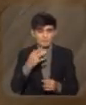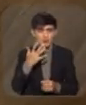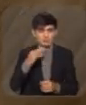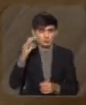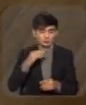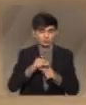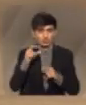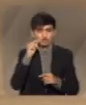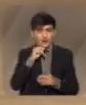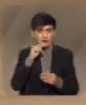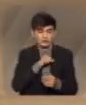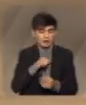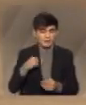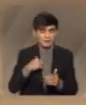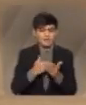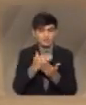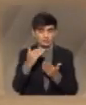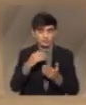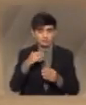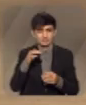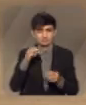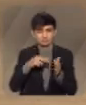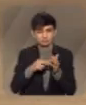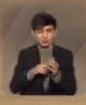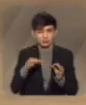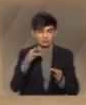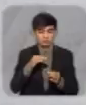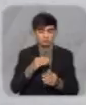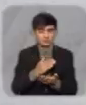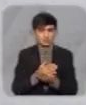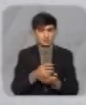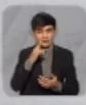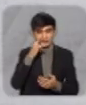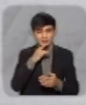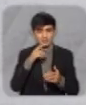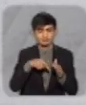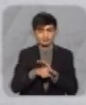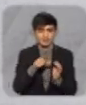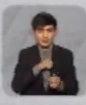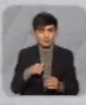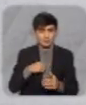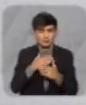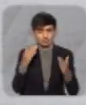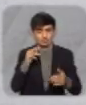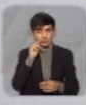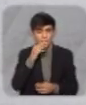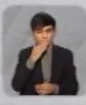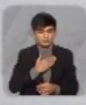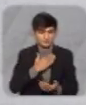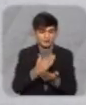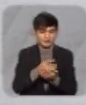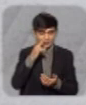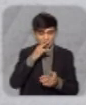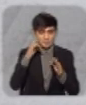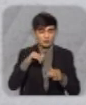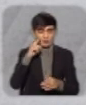процентов чай показал самый высокий рост стоимости из всех продуктов казахстанцы одни из самых больших любителей чая в мире в год